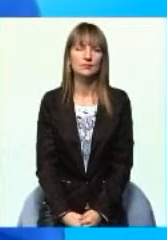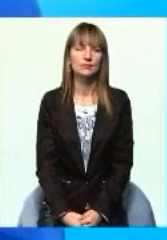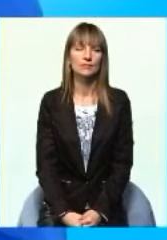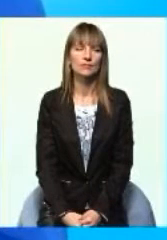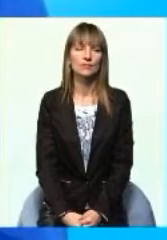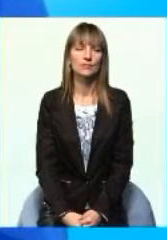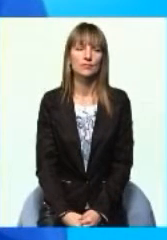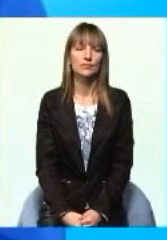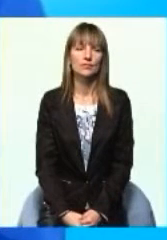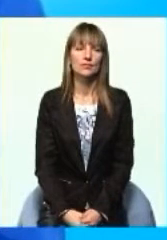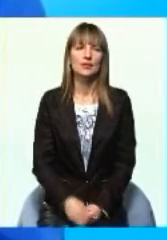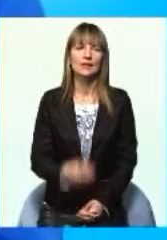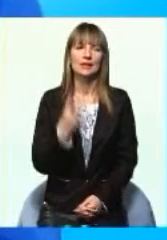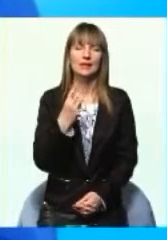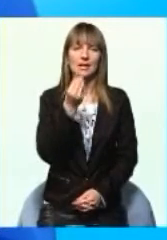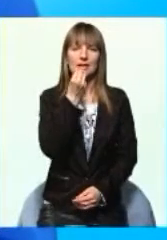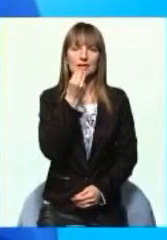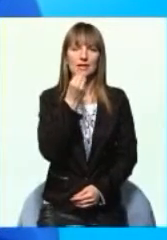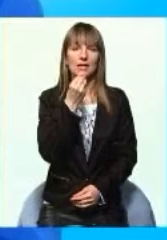День ескімо, я думаю,